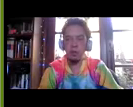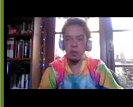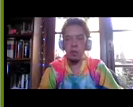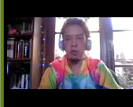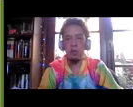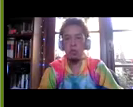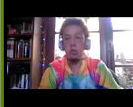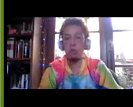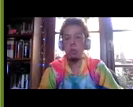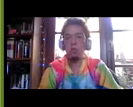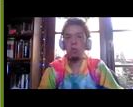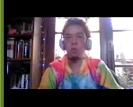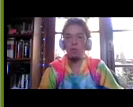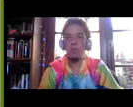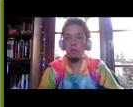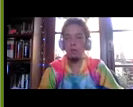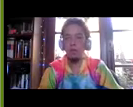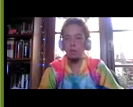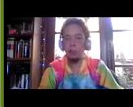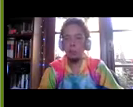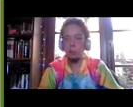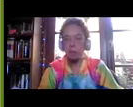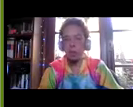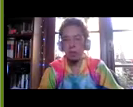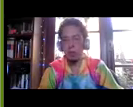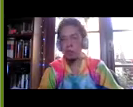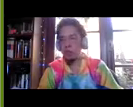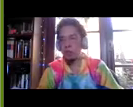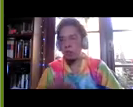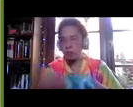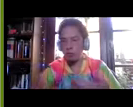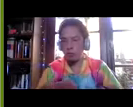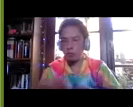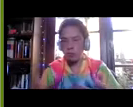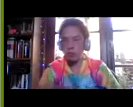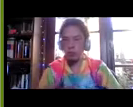charge de l'information sur les états des services de la santé.